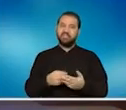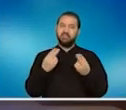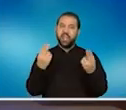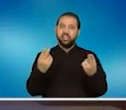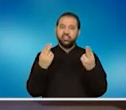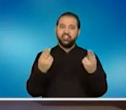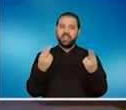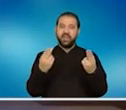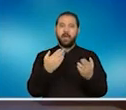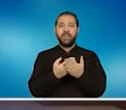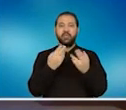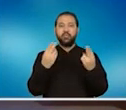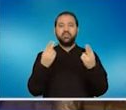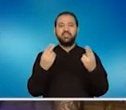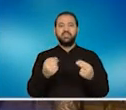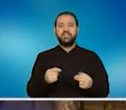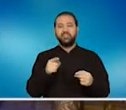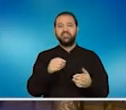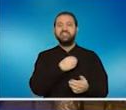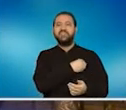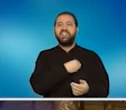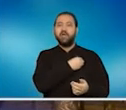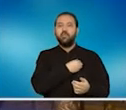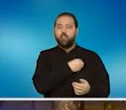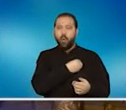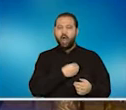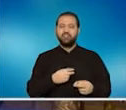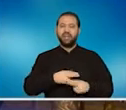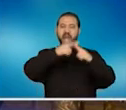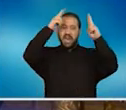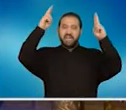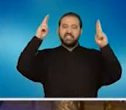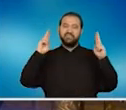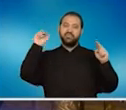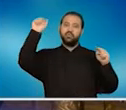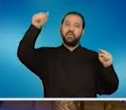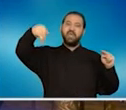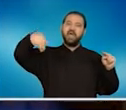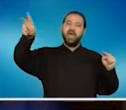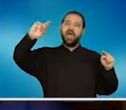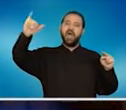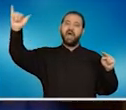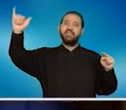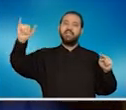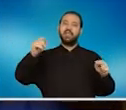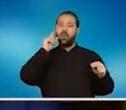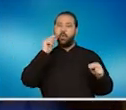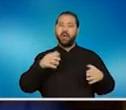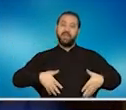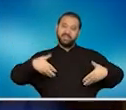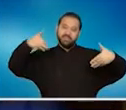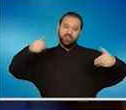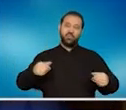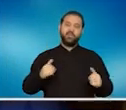venerare, spre cinstire și aceste relicve sfinte și oamenii